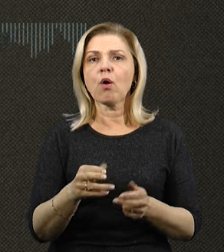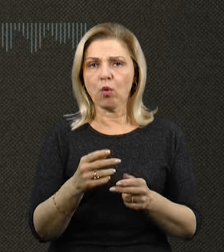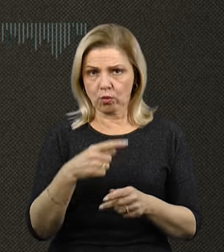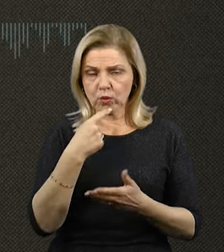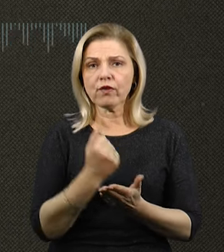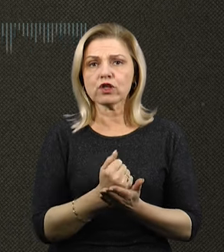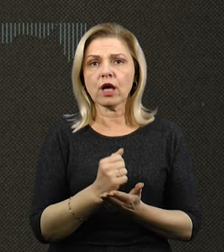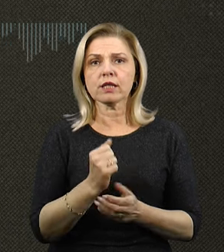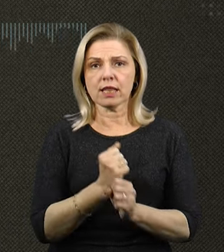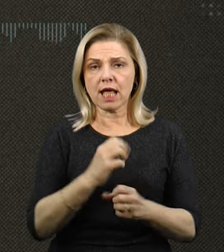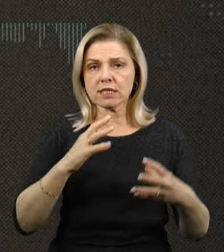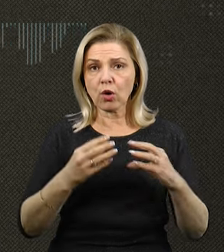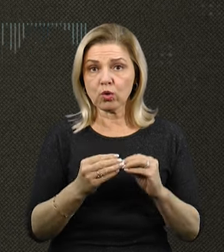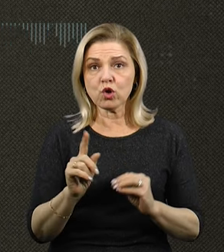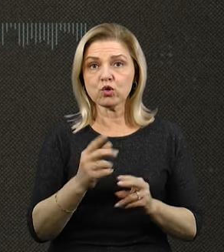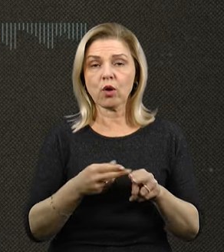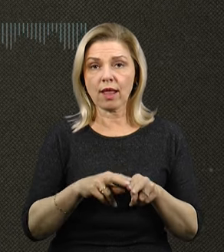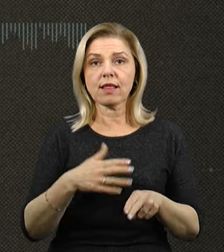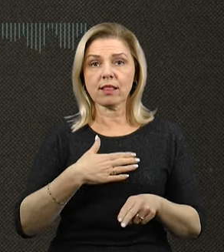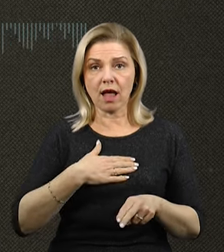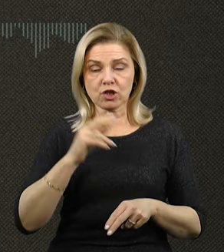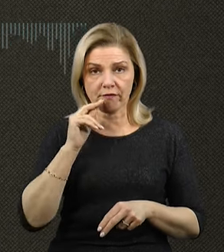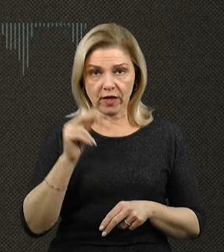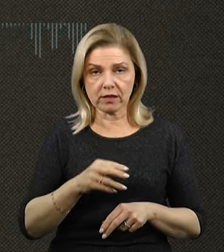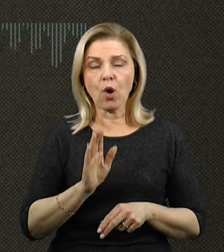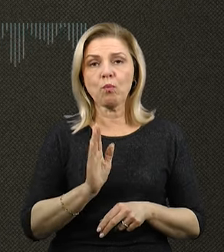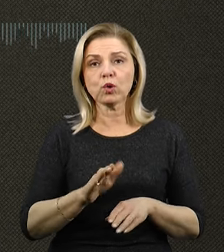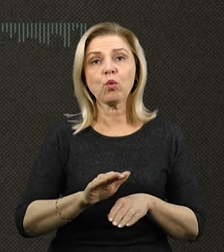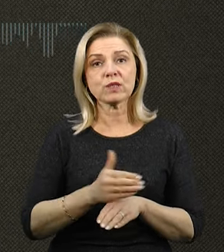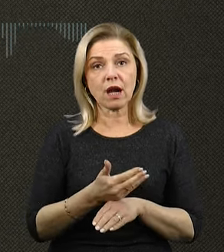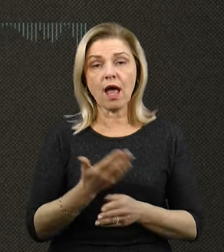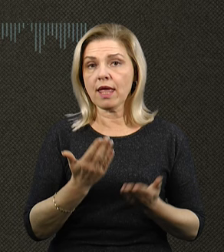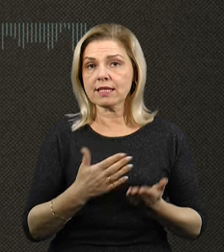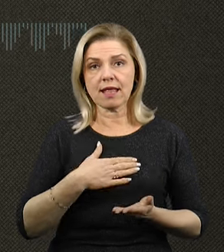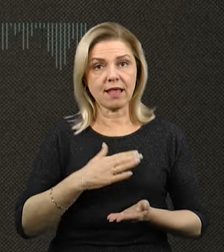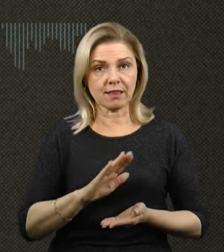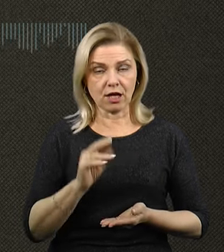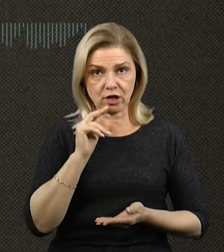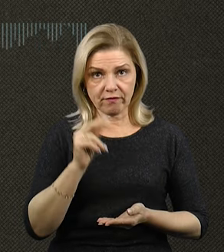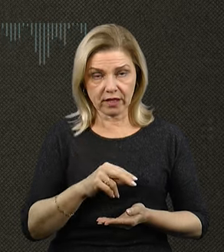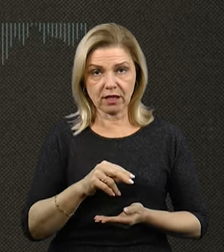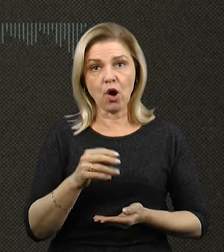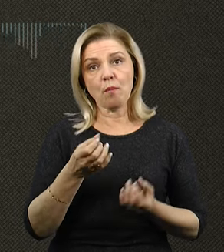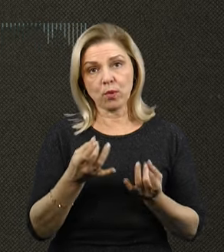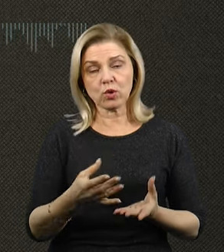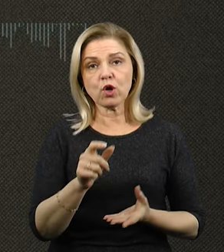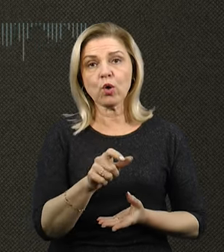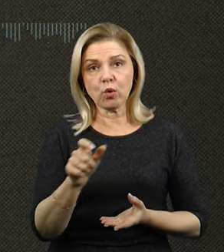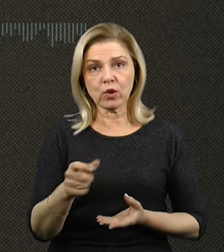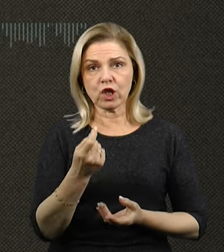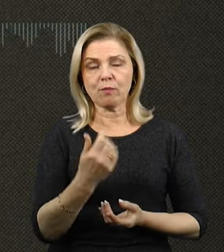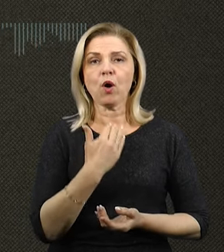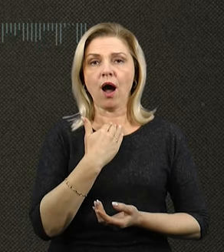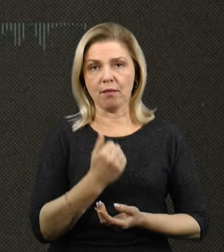что делают заключение что это наша вина значит мы будем устранять А если это не наше то просто люди